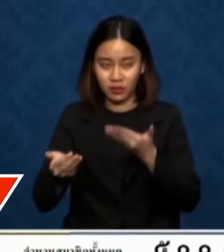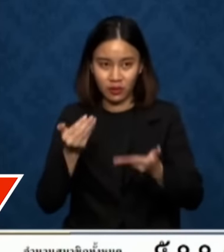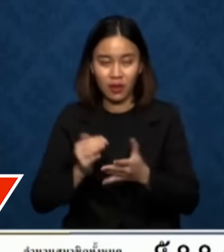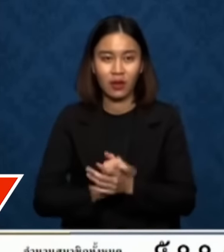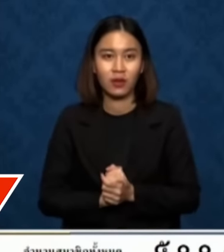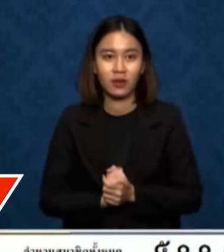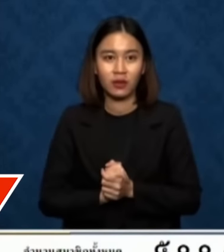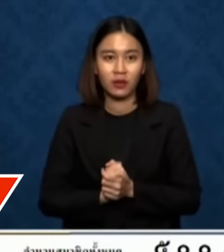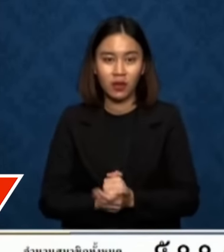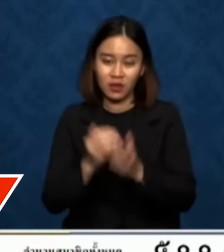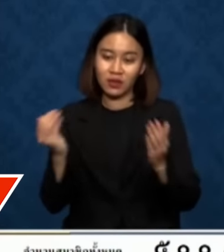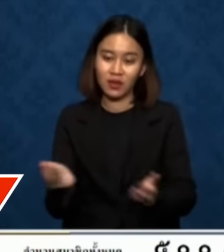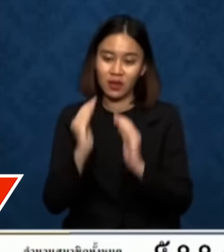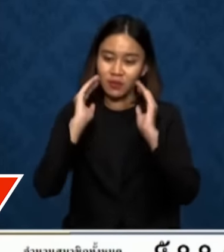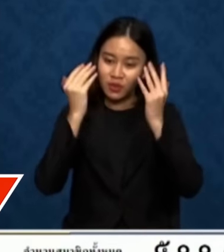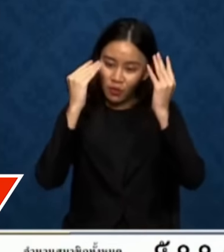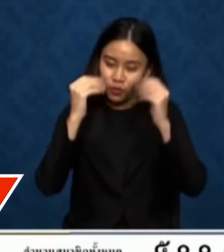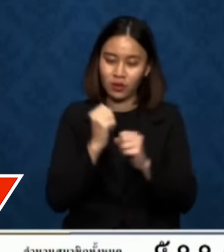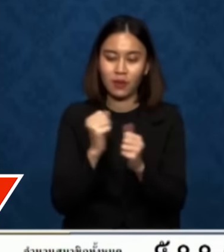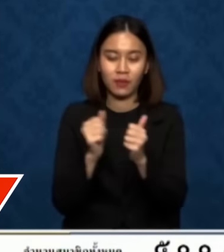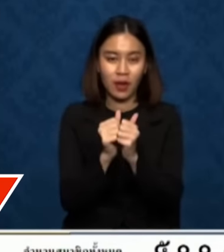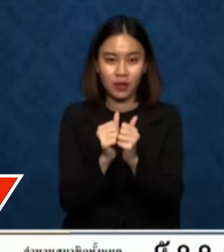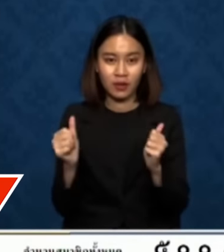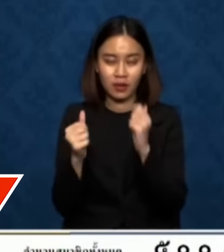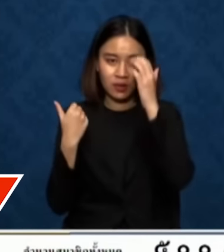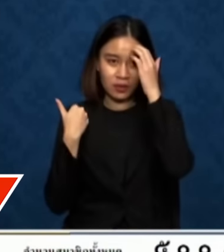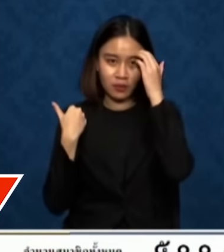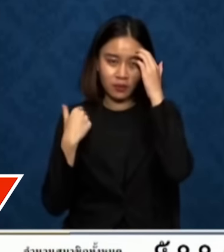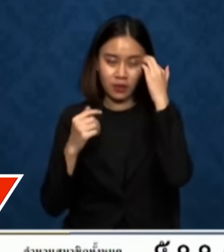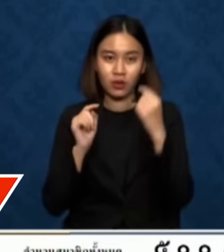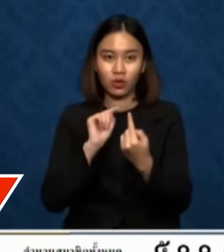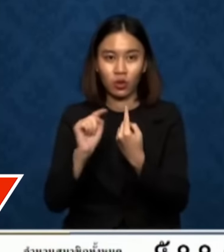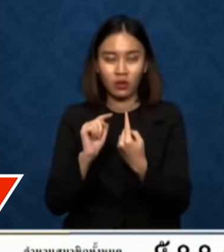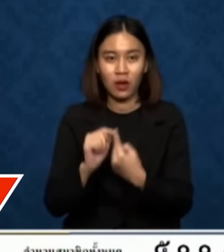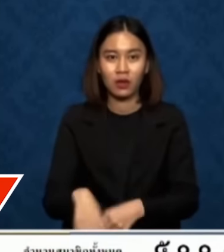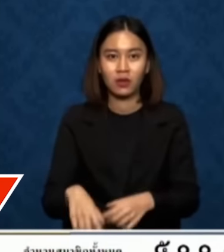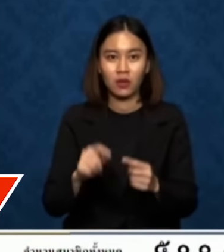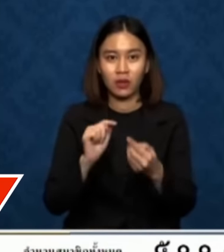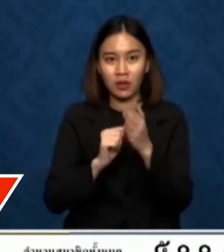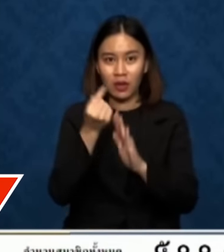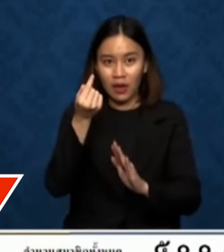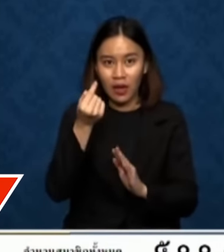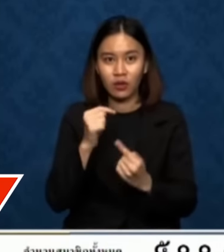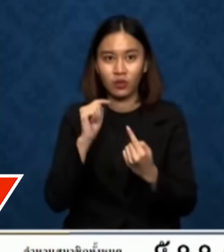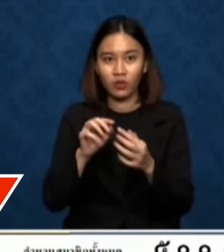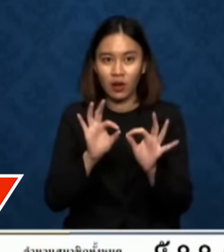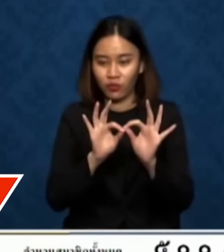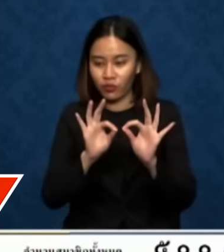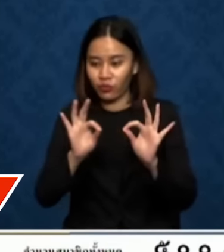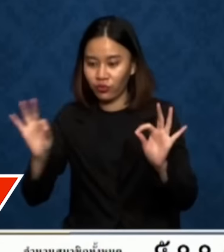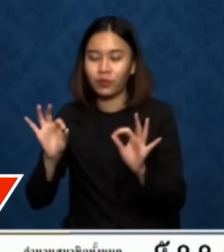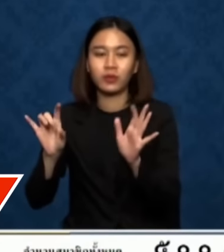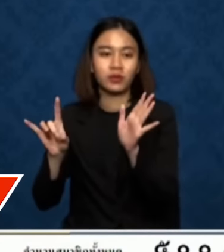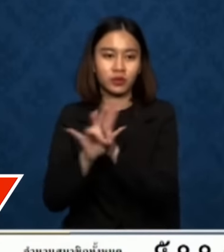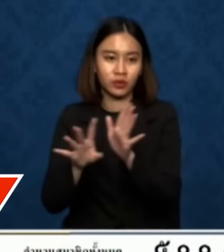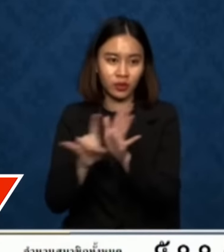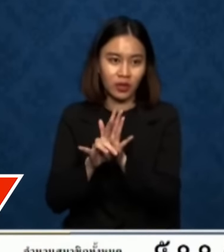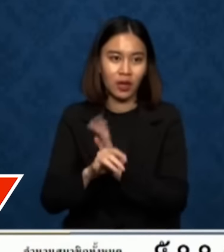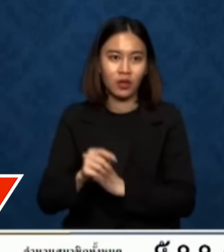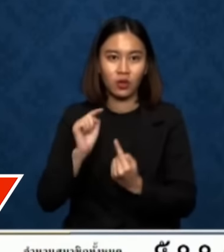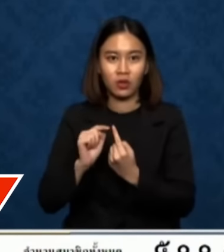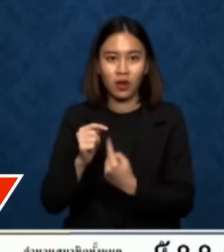อวยทิพย์เนี่ยก็ทำงานดีมากๆค่ะเลือกก๊อปตั้งแต่ตัวอักษรแรกจนตัวอักษรสุดท้ายเลยค่ะไป